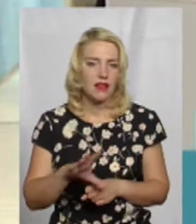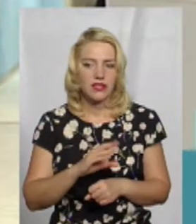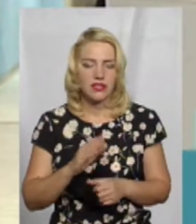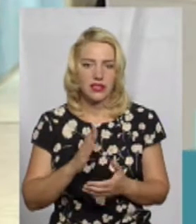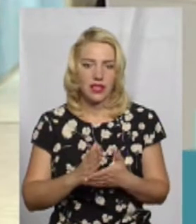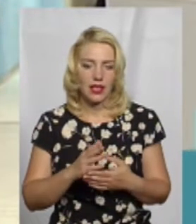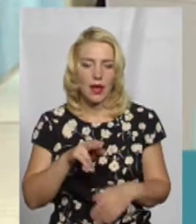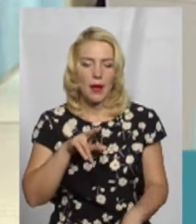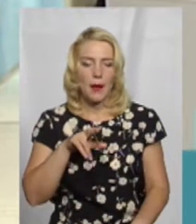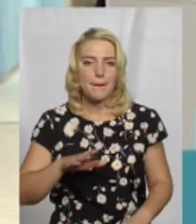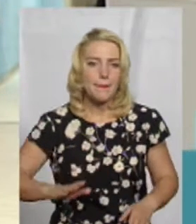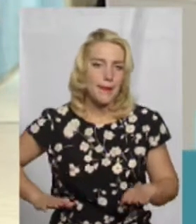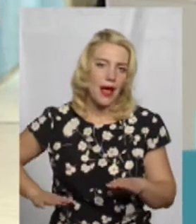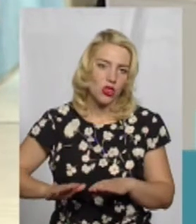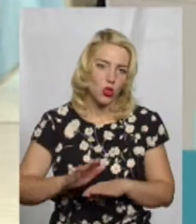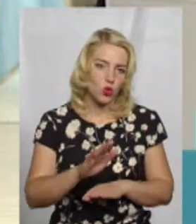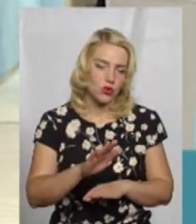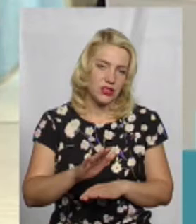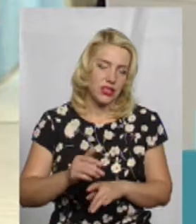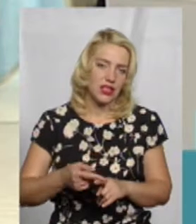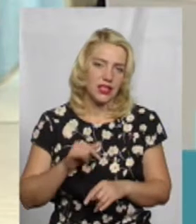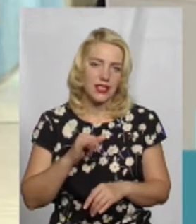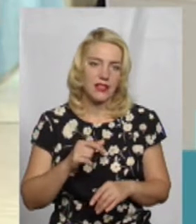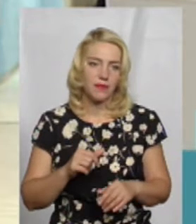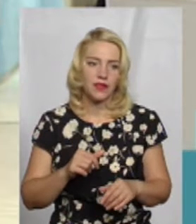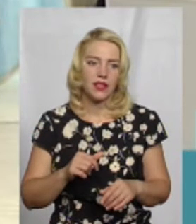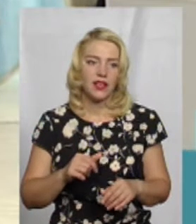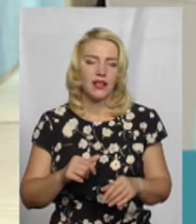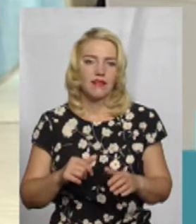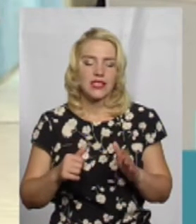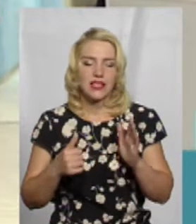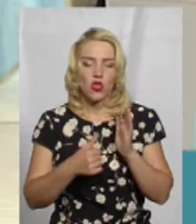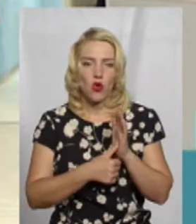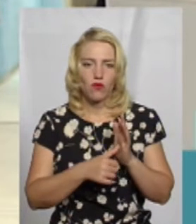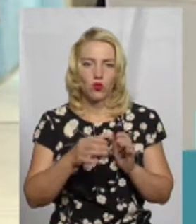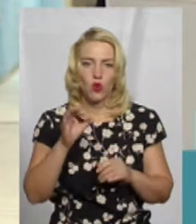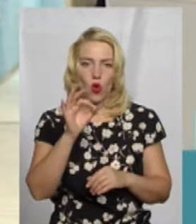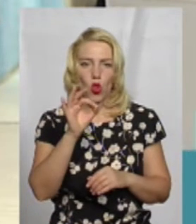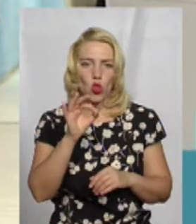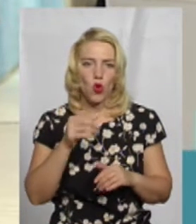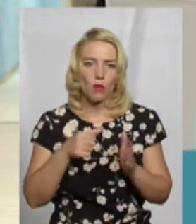є пандуси і встановлюють такі кнопки біля входів.